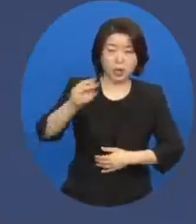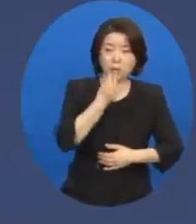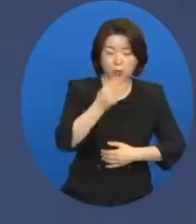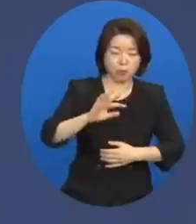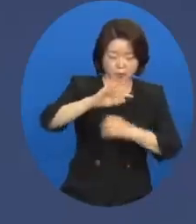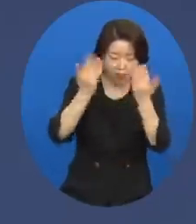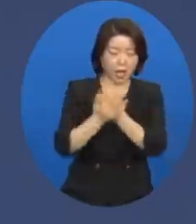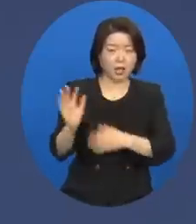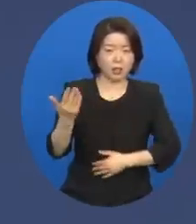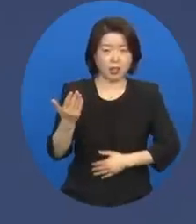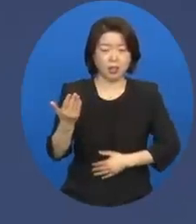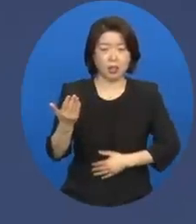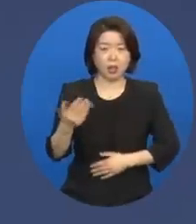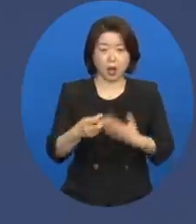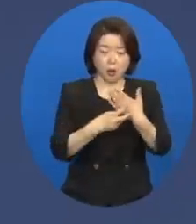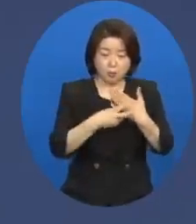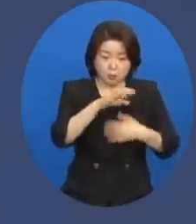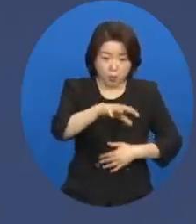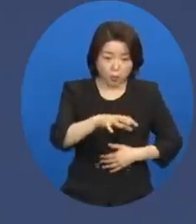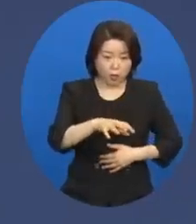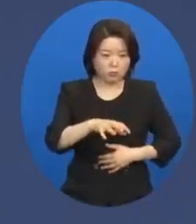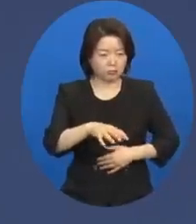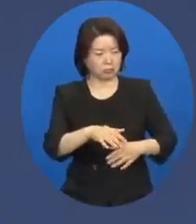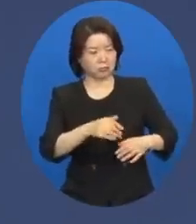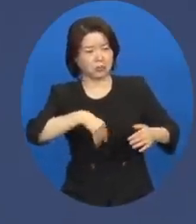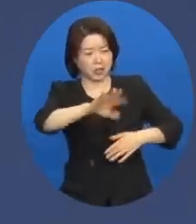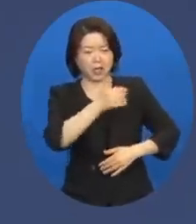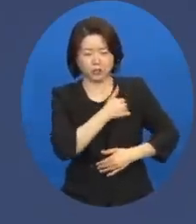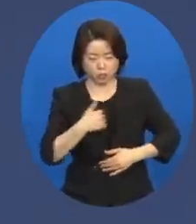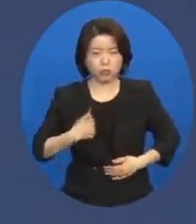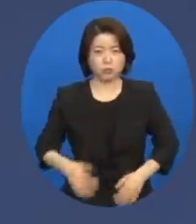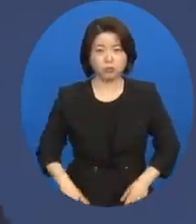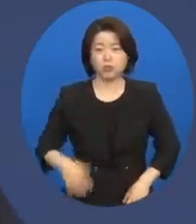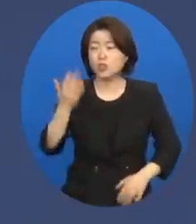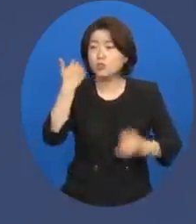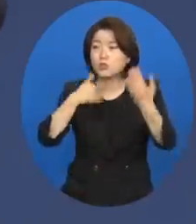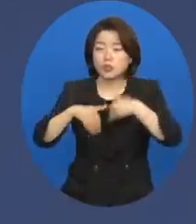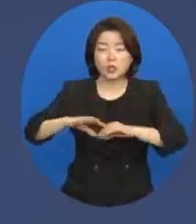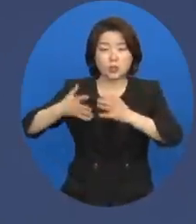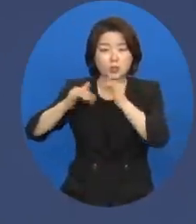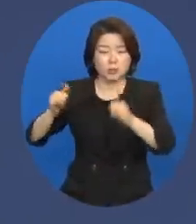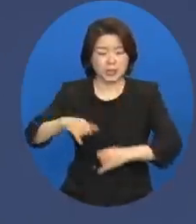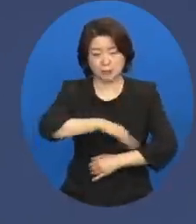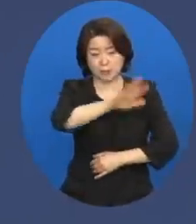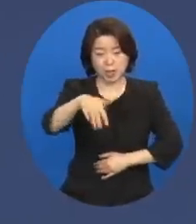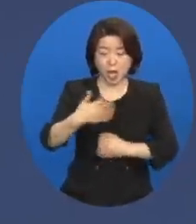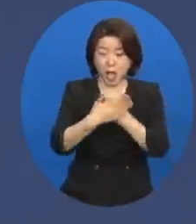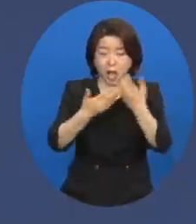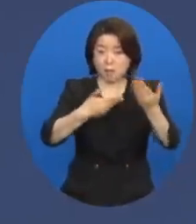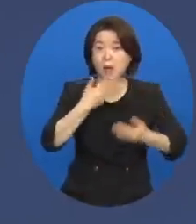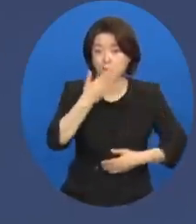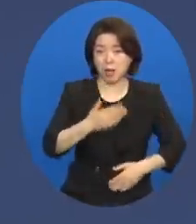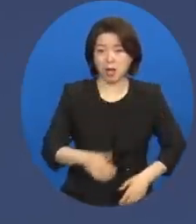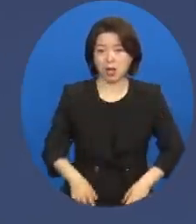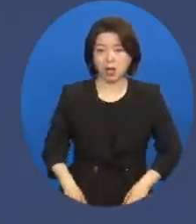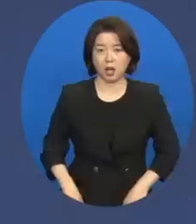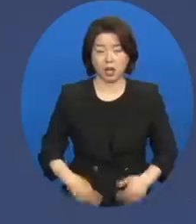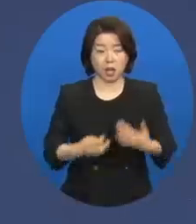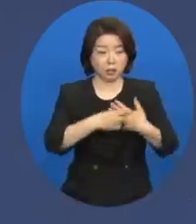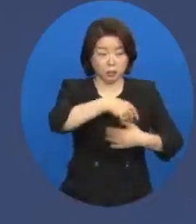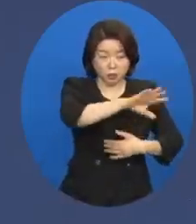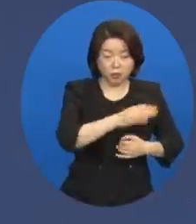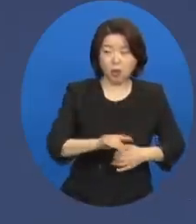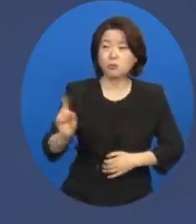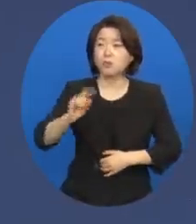교회 얼마든지 병원 혜택을 문턱이 낮아져서 누구라도 가서 국민이라면 받을 수 있으니까 병원을 가지 뭐